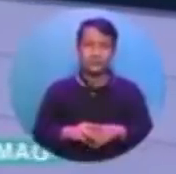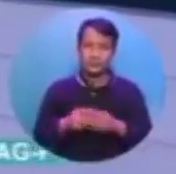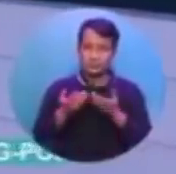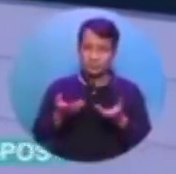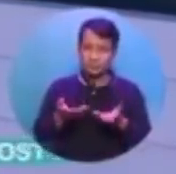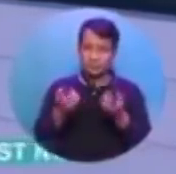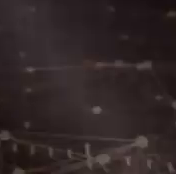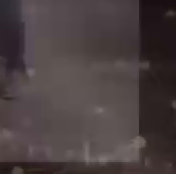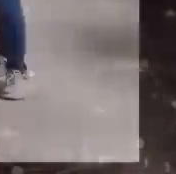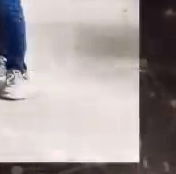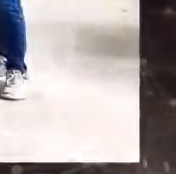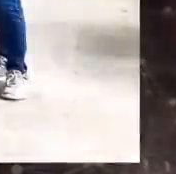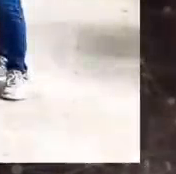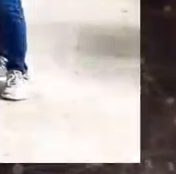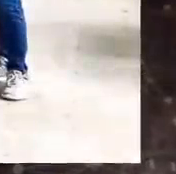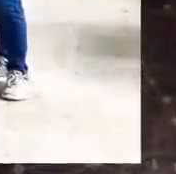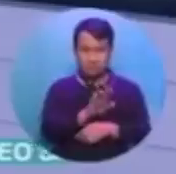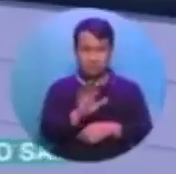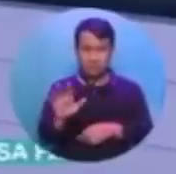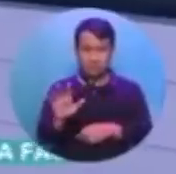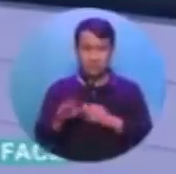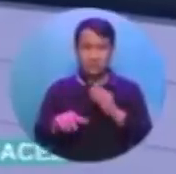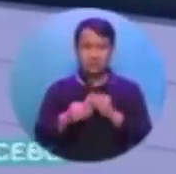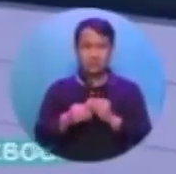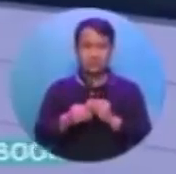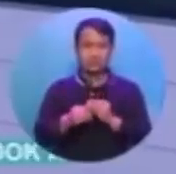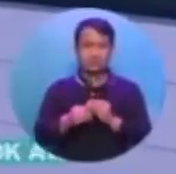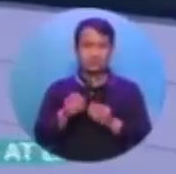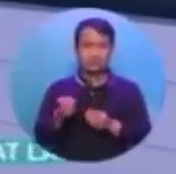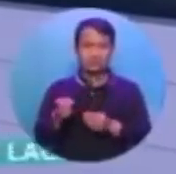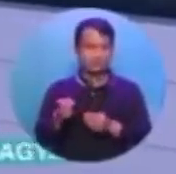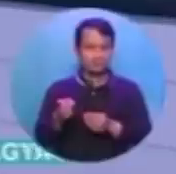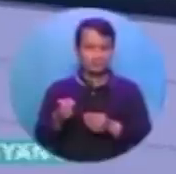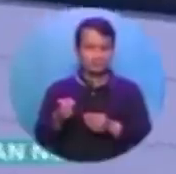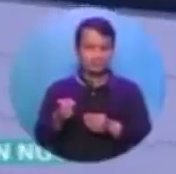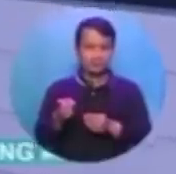Ito, reklamo ng ating mga frontliner.